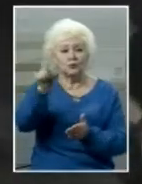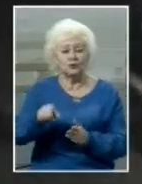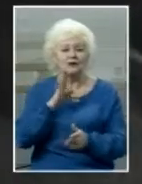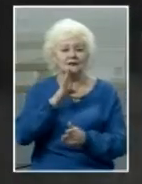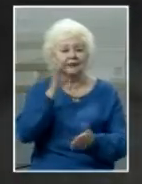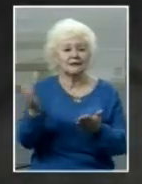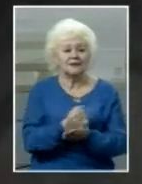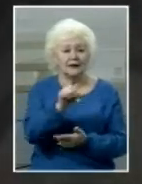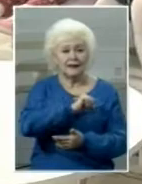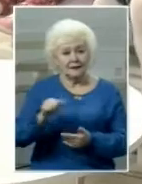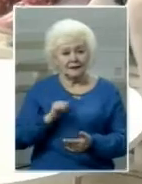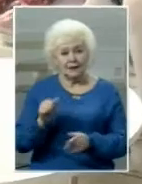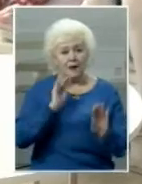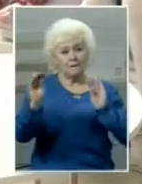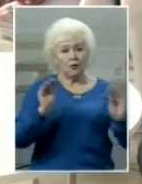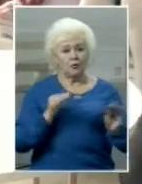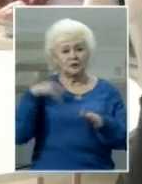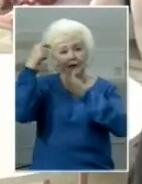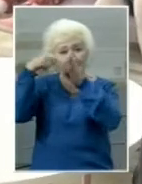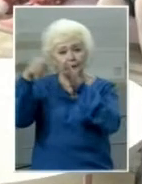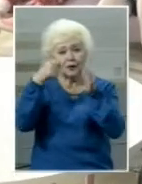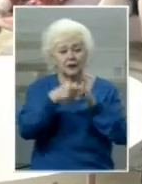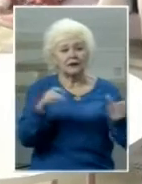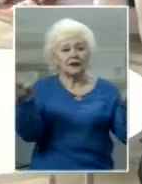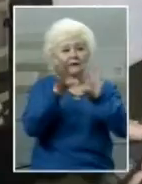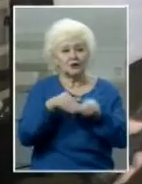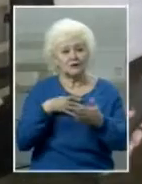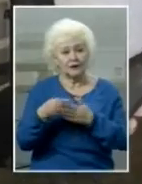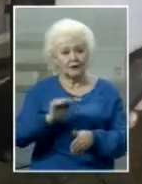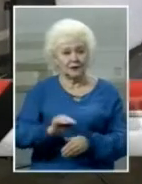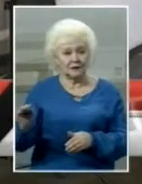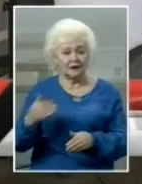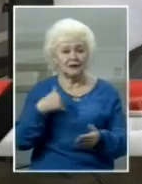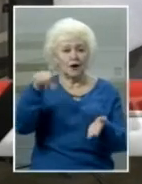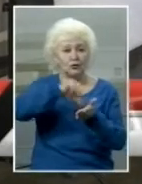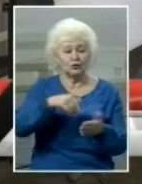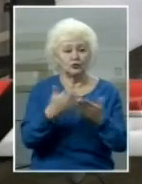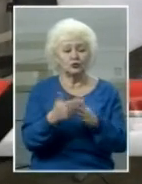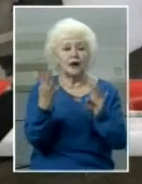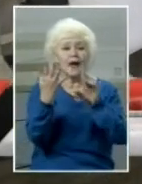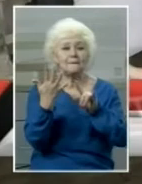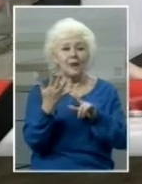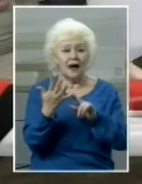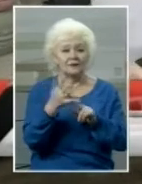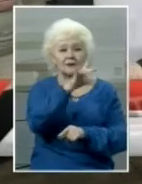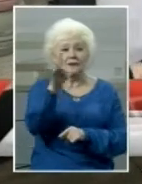Жінки встигли і самі попозувати перед об'єктивом разом зі своїми дітьми. Я участвую вже, мабуть, 5-й раз.